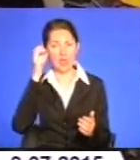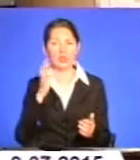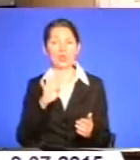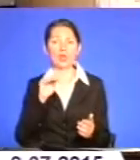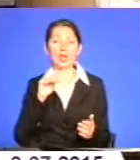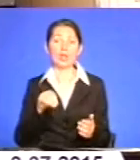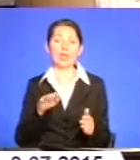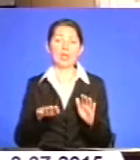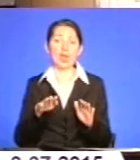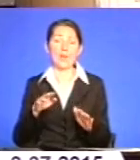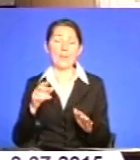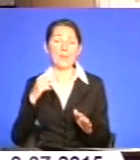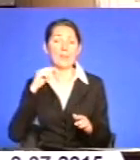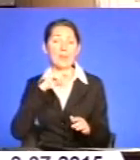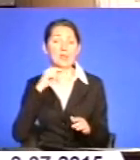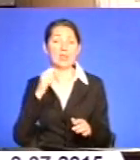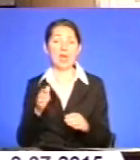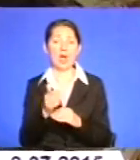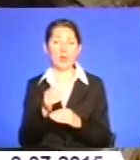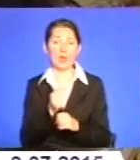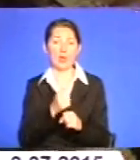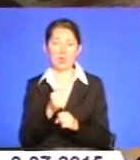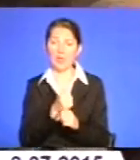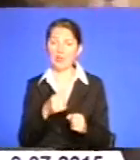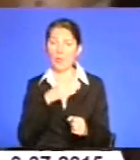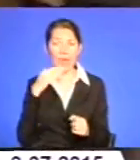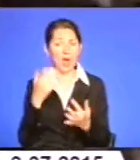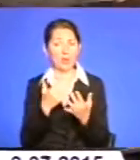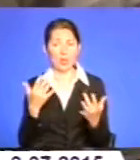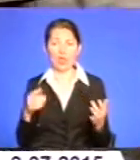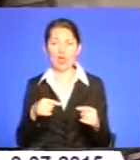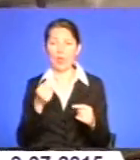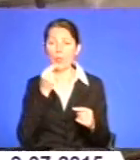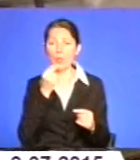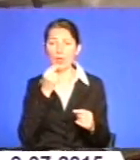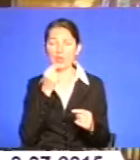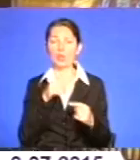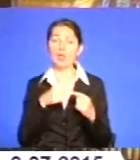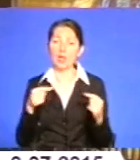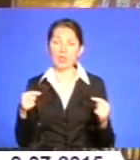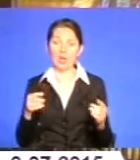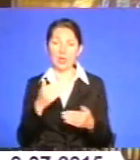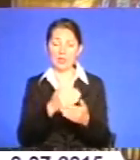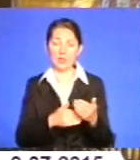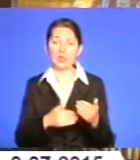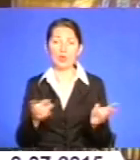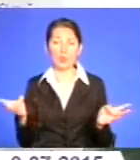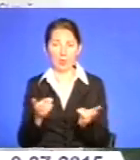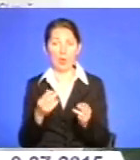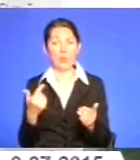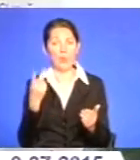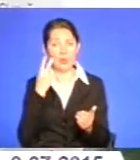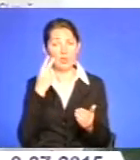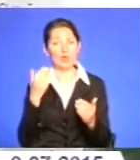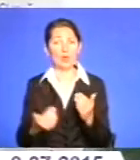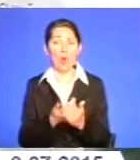консервів, понад 8 тисяч банок консервації та багато інших продуктів та речей. Список потреб постійно оновлюється.